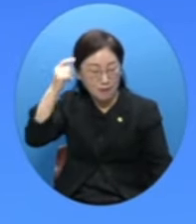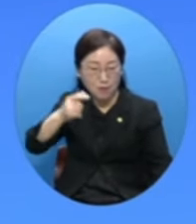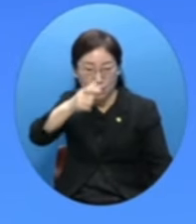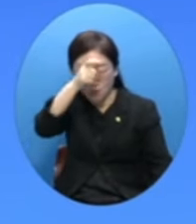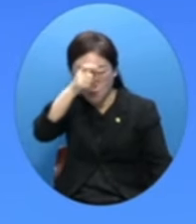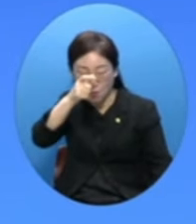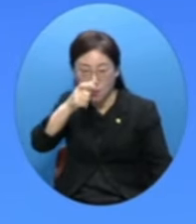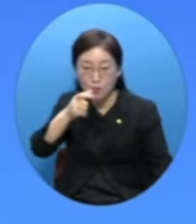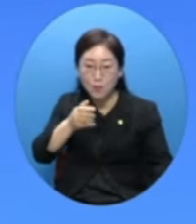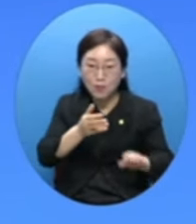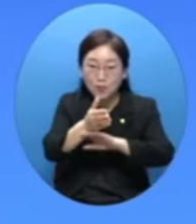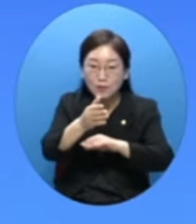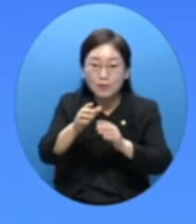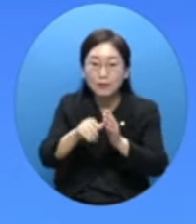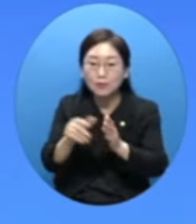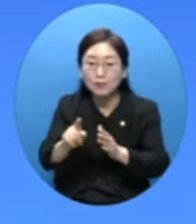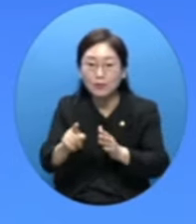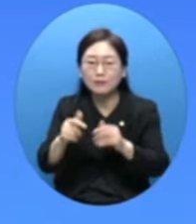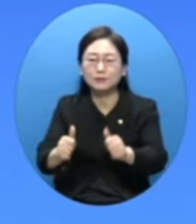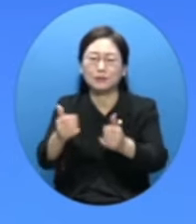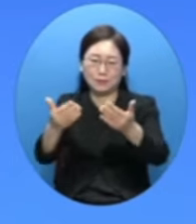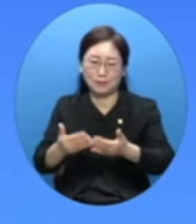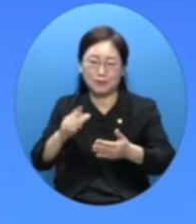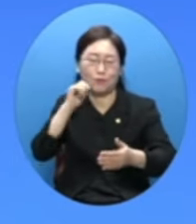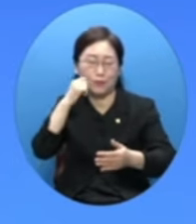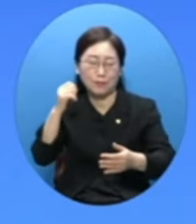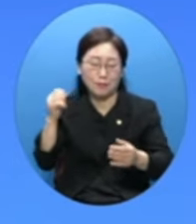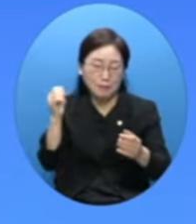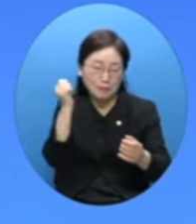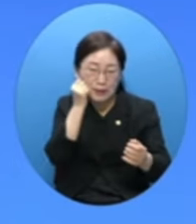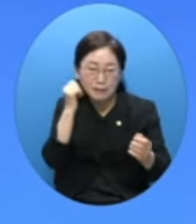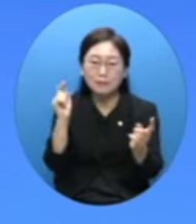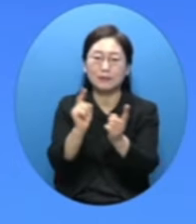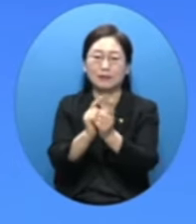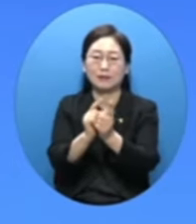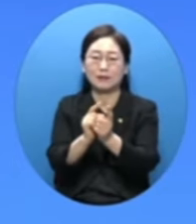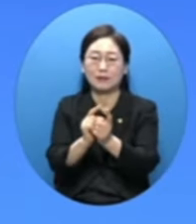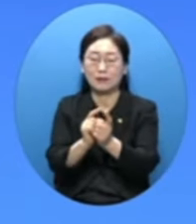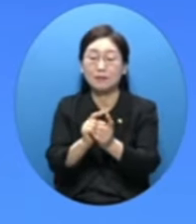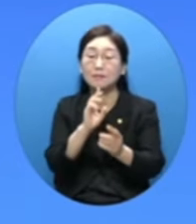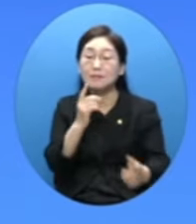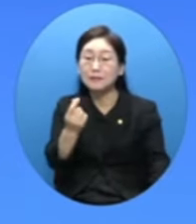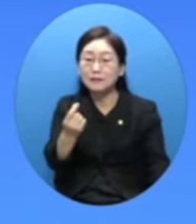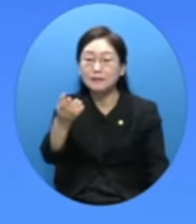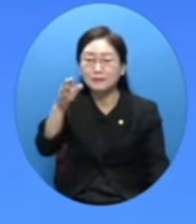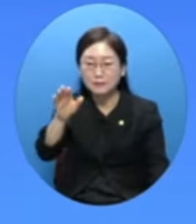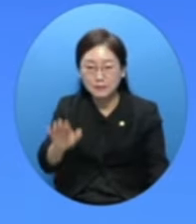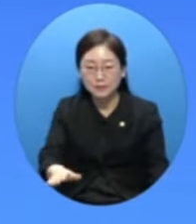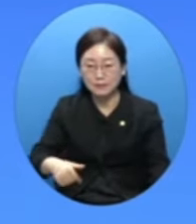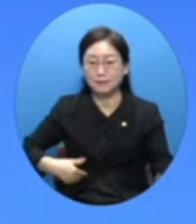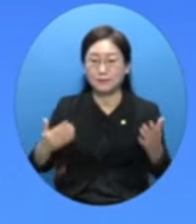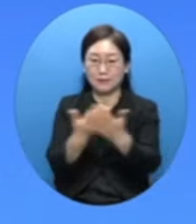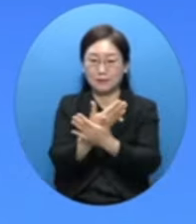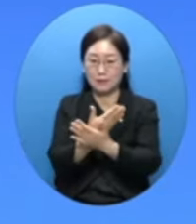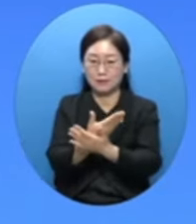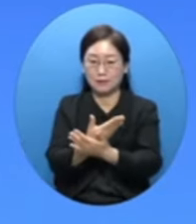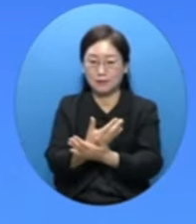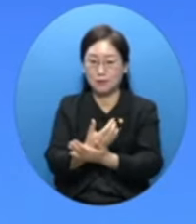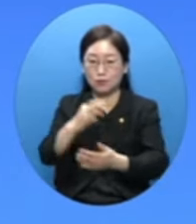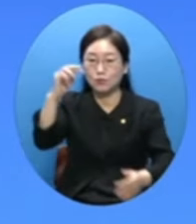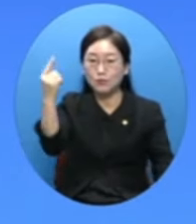가지 어려움과 문제 속에 우리가 고통 가운데 지낼 수 있지만은 회개하고 주에 돌아나올